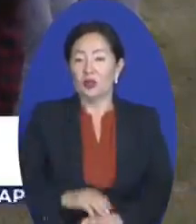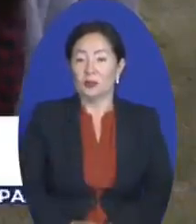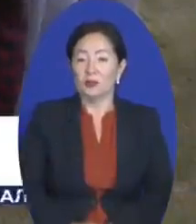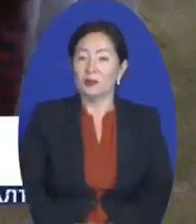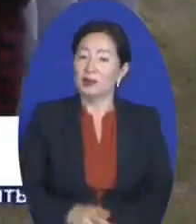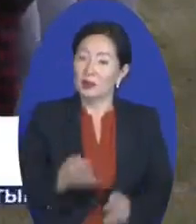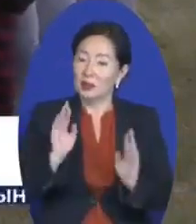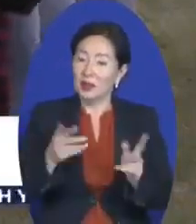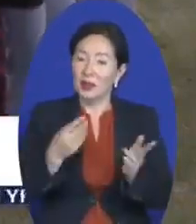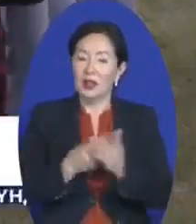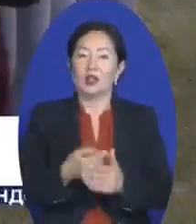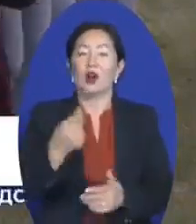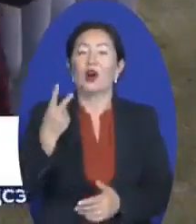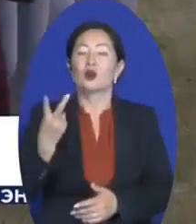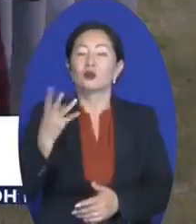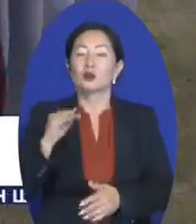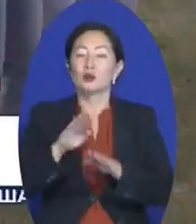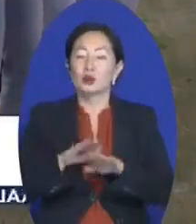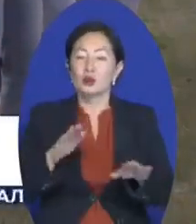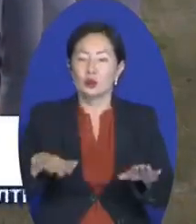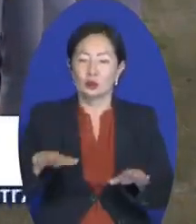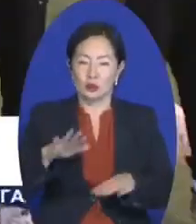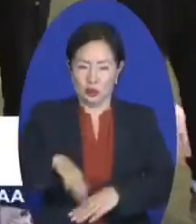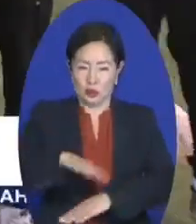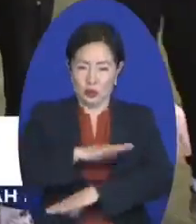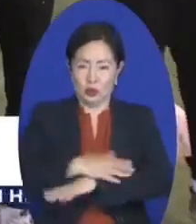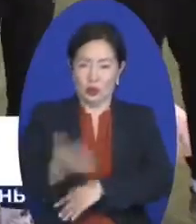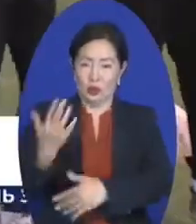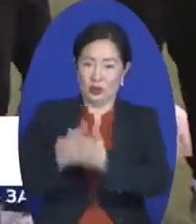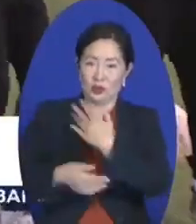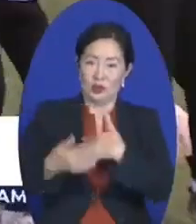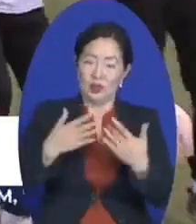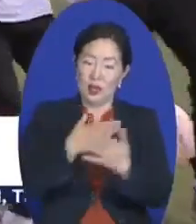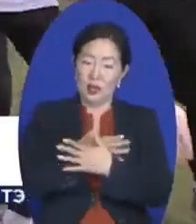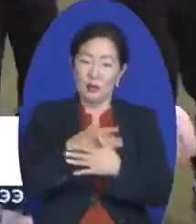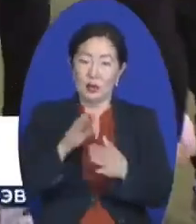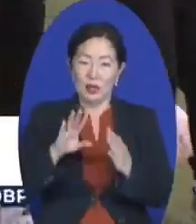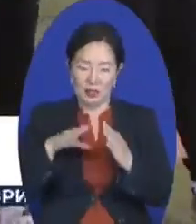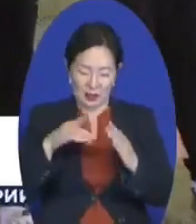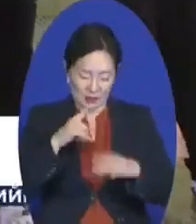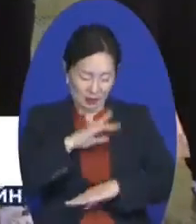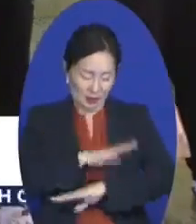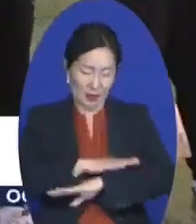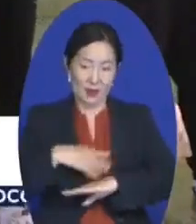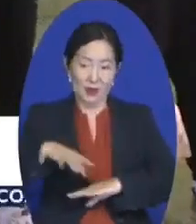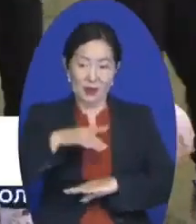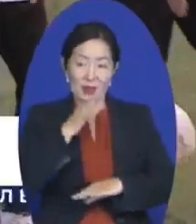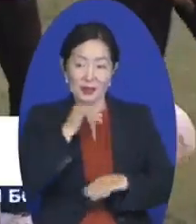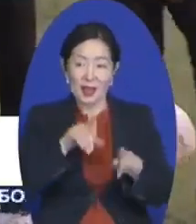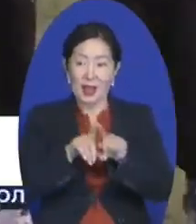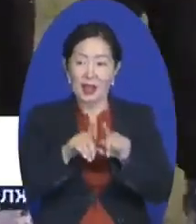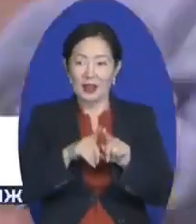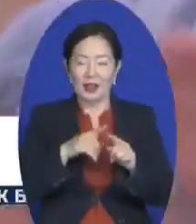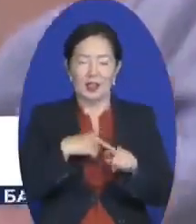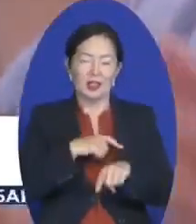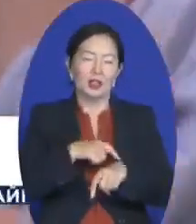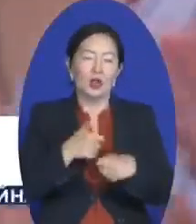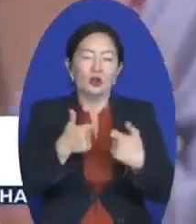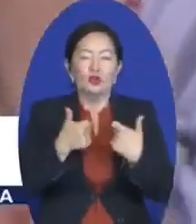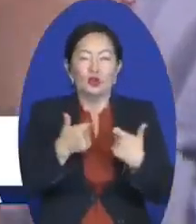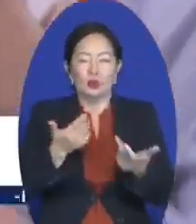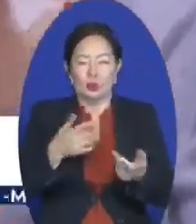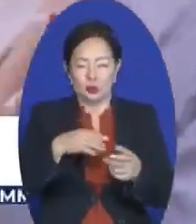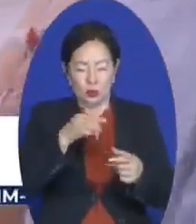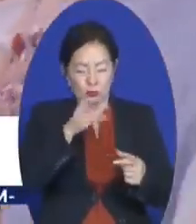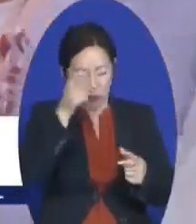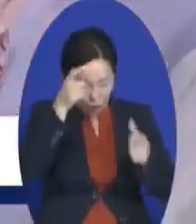Яг түн шиг 240 хүүхэд энд ирж амрахта үеийнхэнтэйгээ хамт цагийг үр бүтээлтэй өнгөрөөсөн тэд үнээс ааж цагаан эдээ боловсруулж гэр